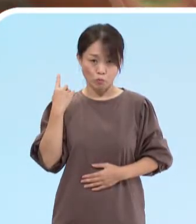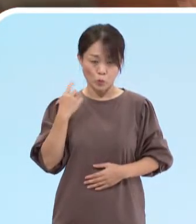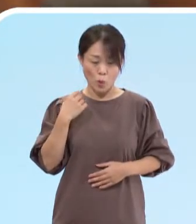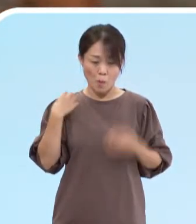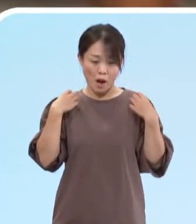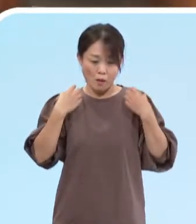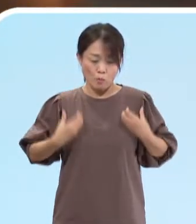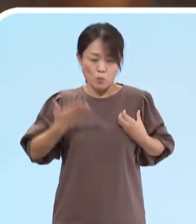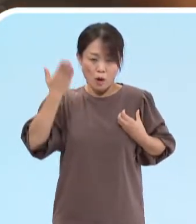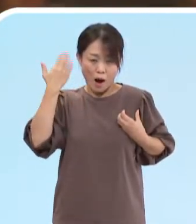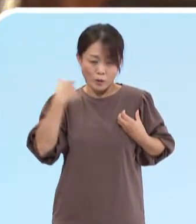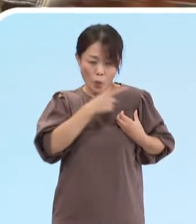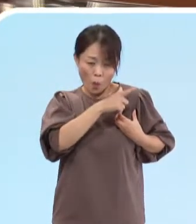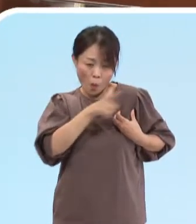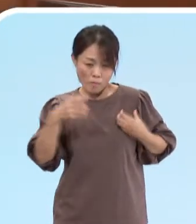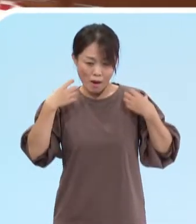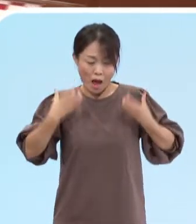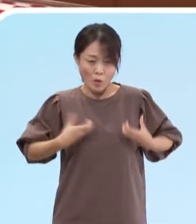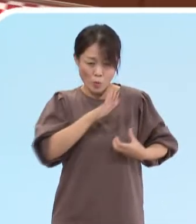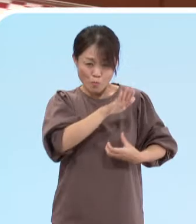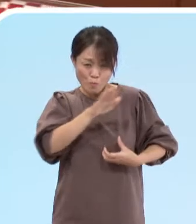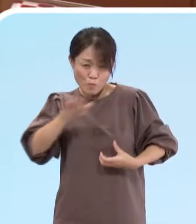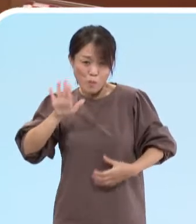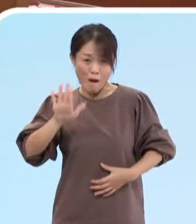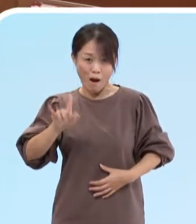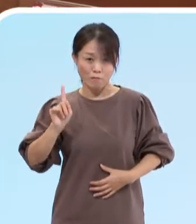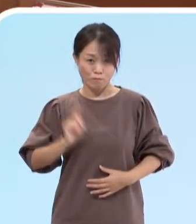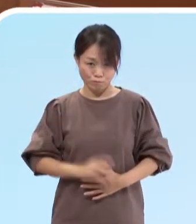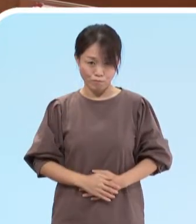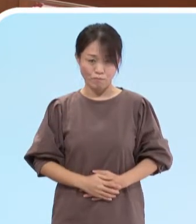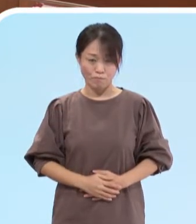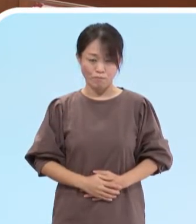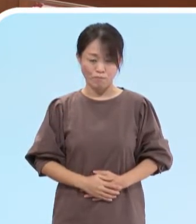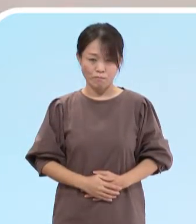後ろには時代ごとのランドセルがずらりと並びます。